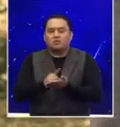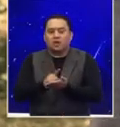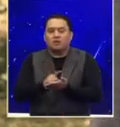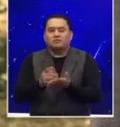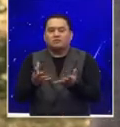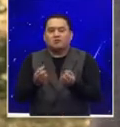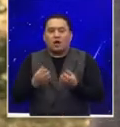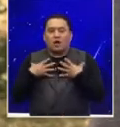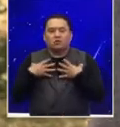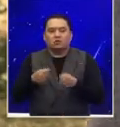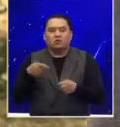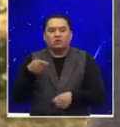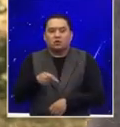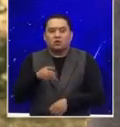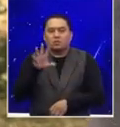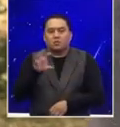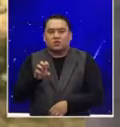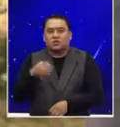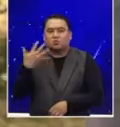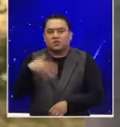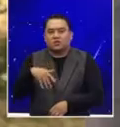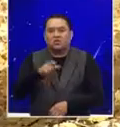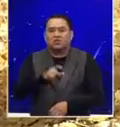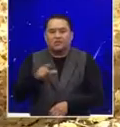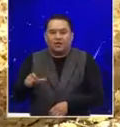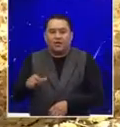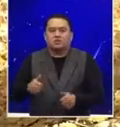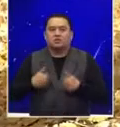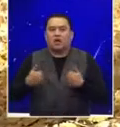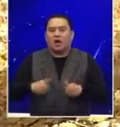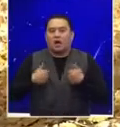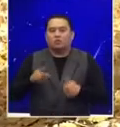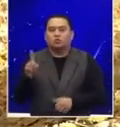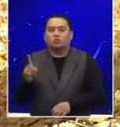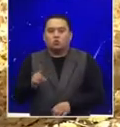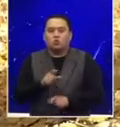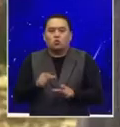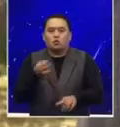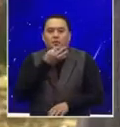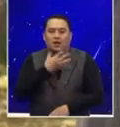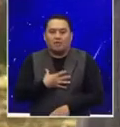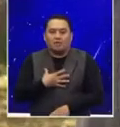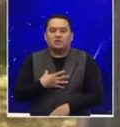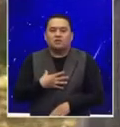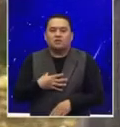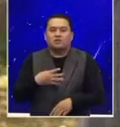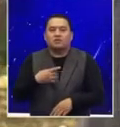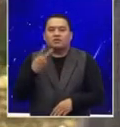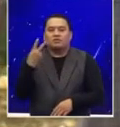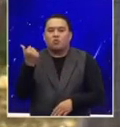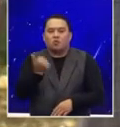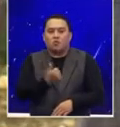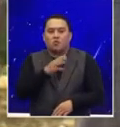обязались оздоровить 1550 человек. Стараемся, чтобы людям нравилось. В течение последних